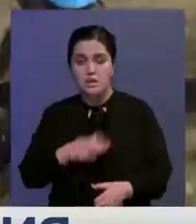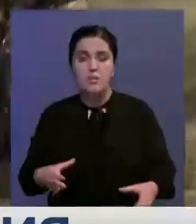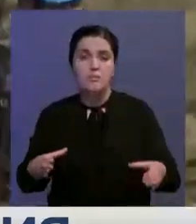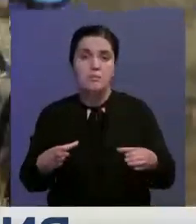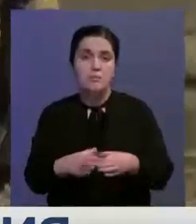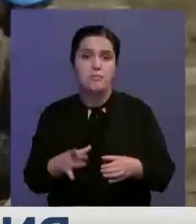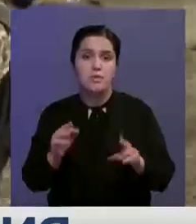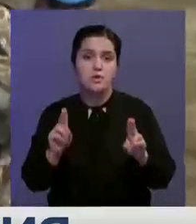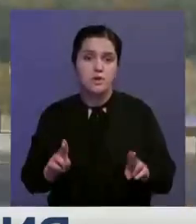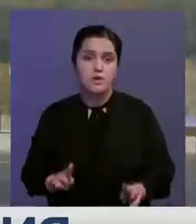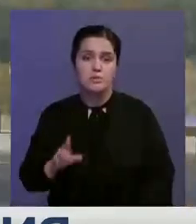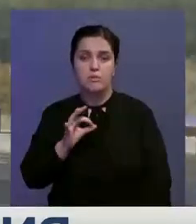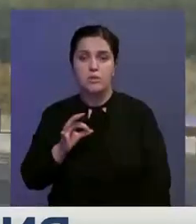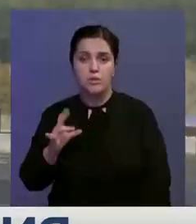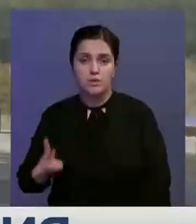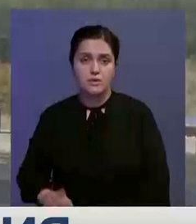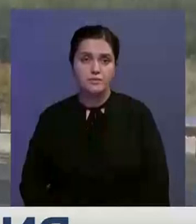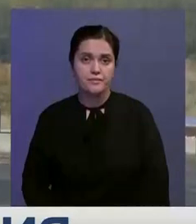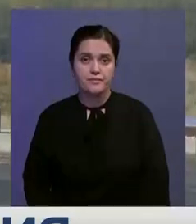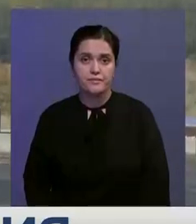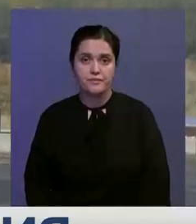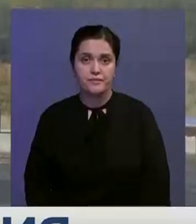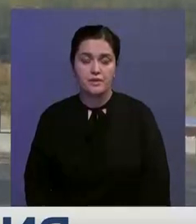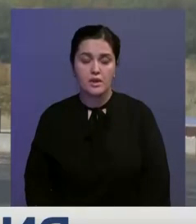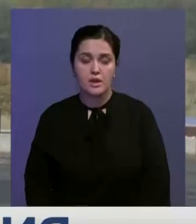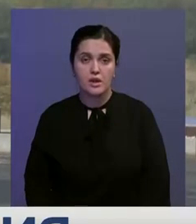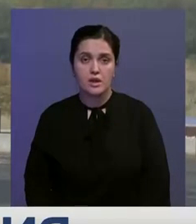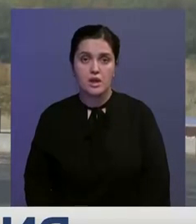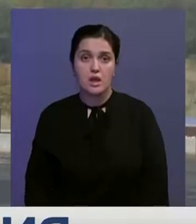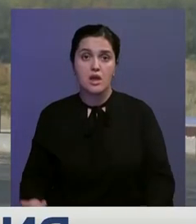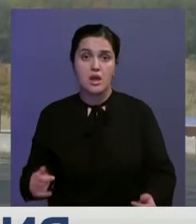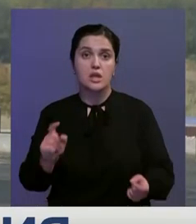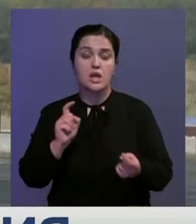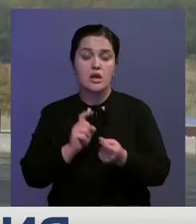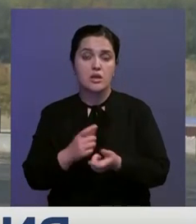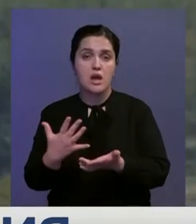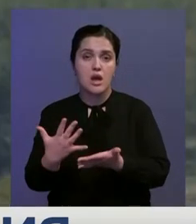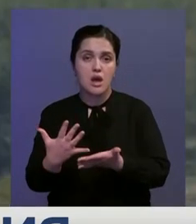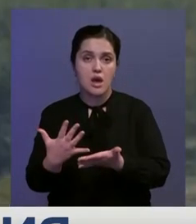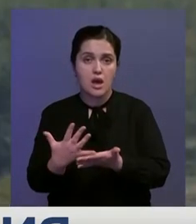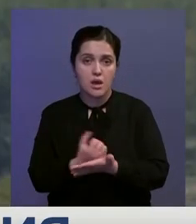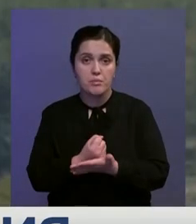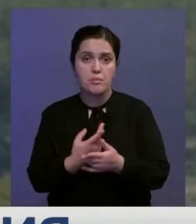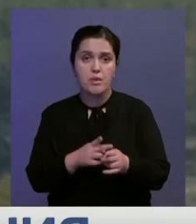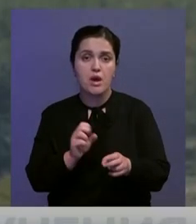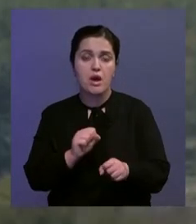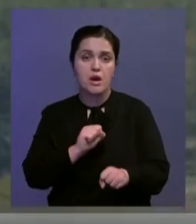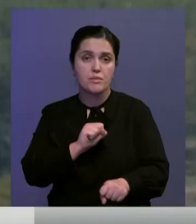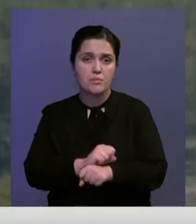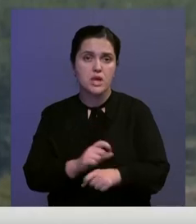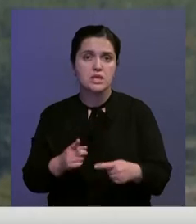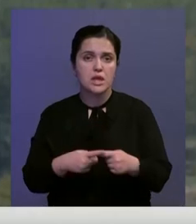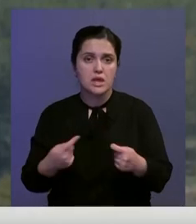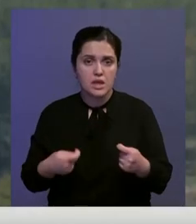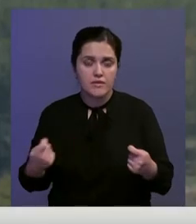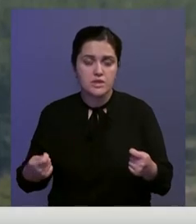по стандартам ООН. Региональные конфликты, получившие определение как замороженные или затянувшиеся